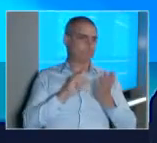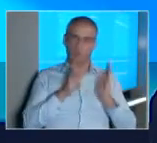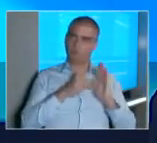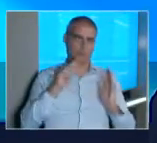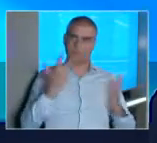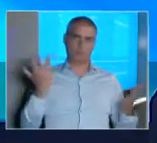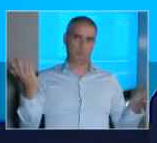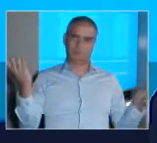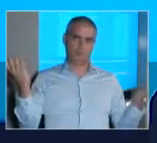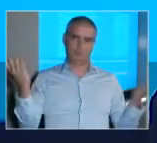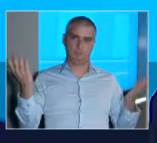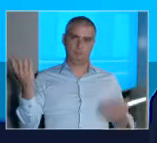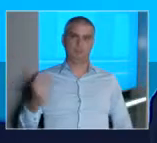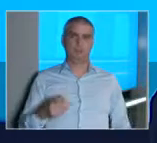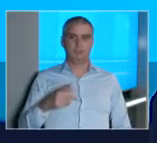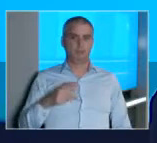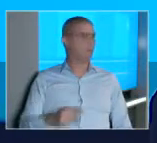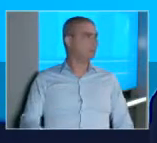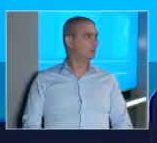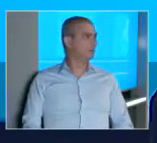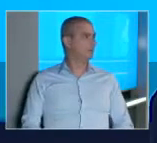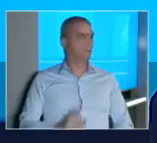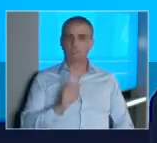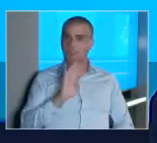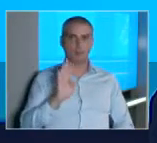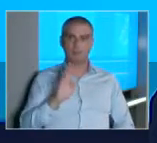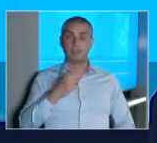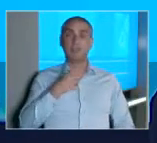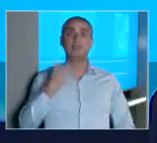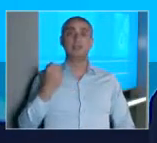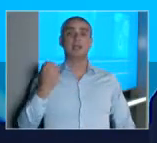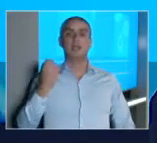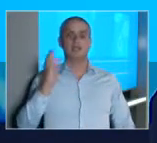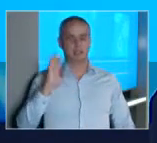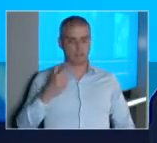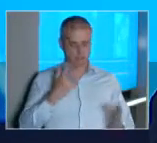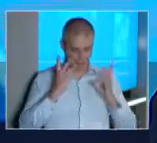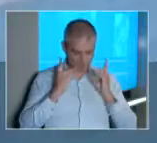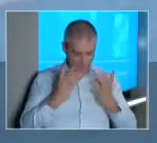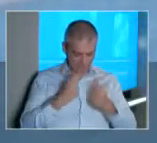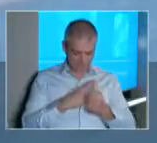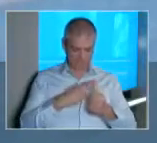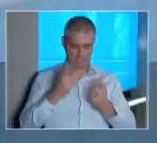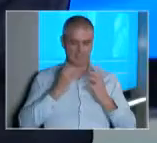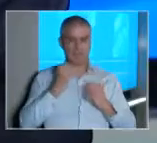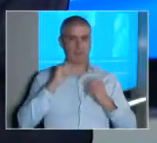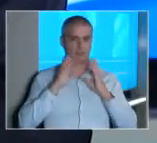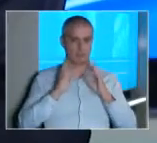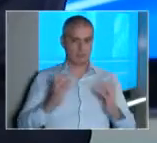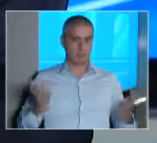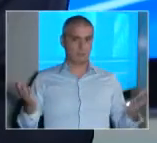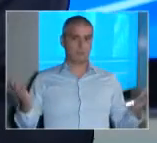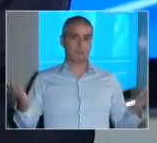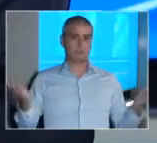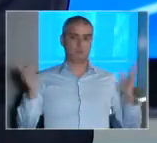לבן, לאור, גם עוזי דיין יסכים איתי שלא נלך לאור. לימין יש דרך. רגע, עוזי, תן לי לסיים את הדברים. בסדר, עוזי,